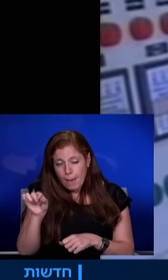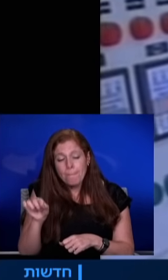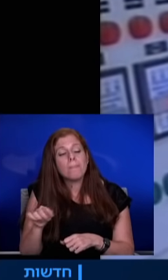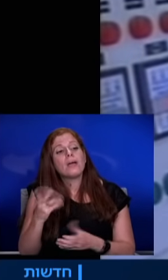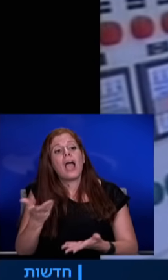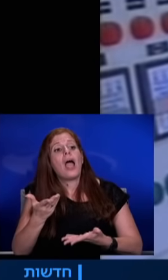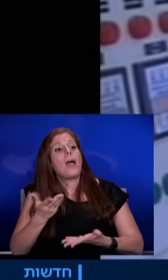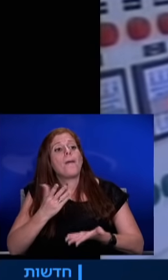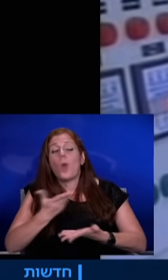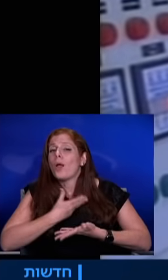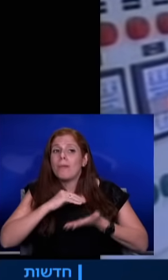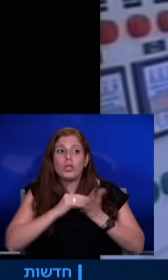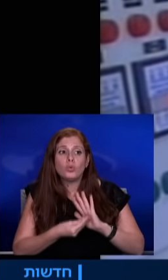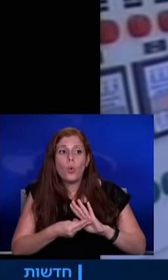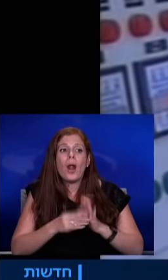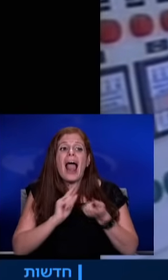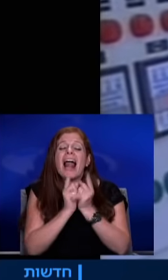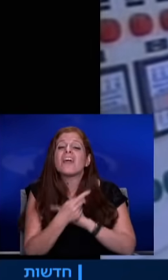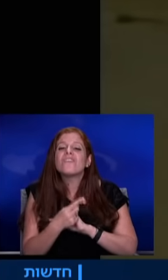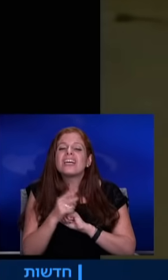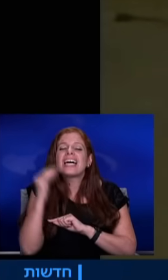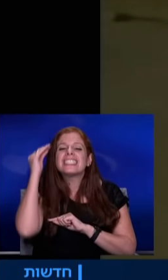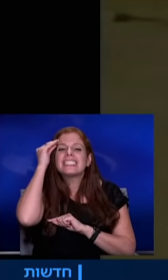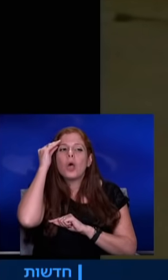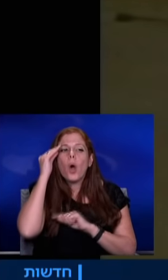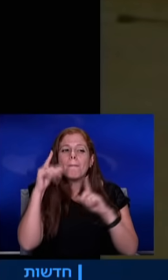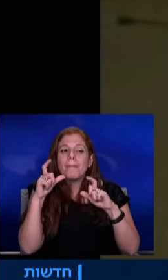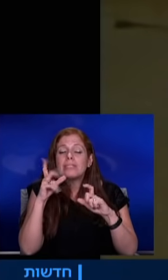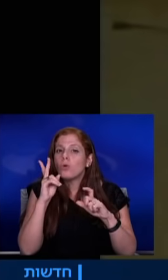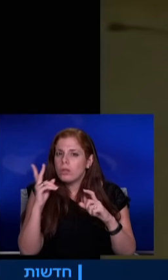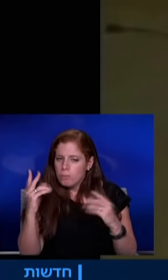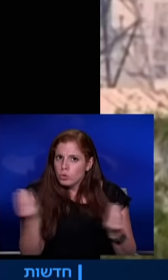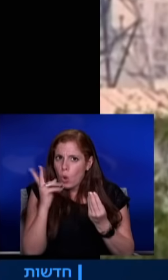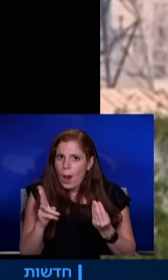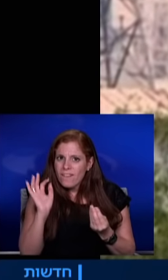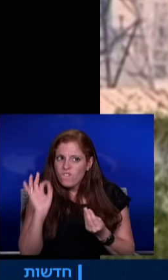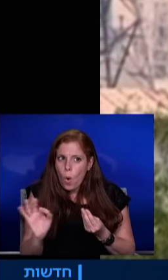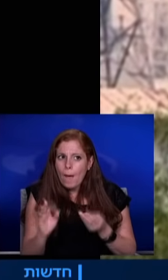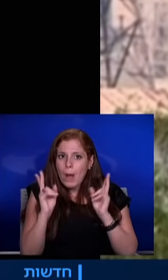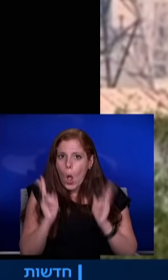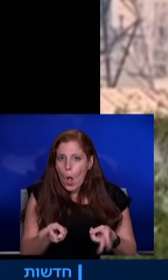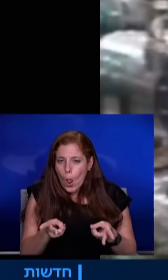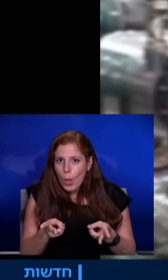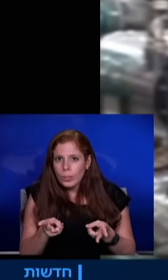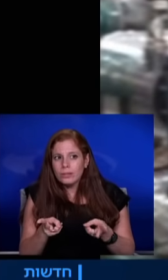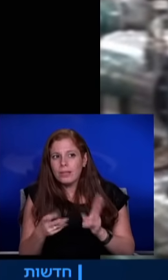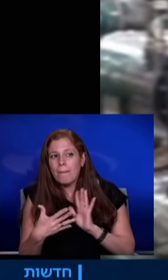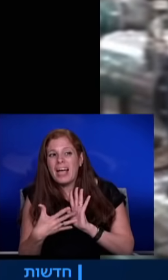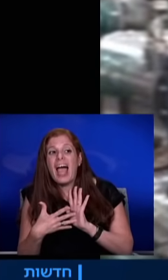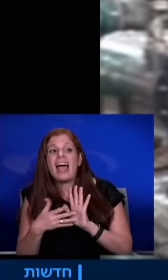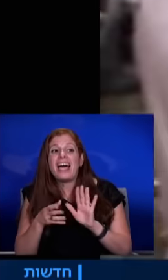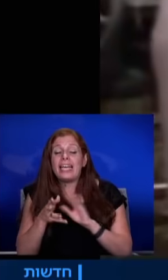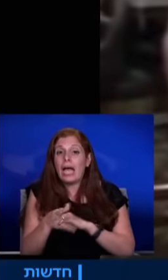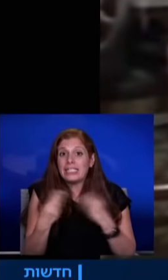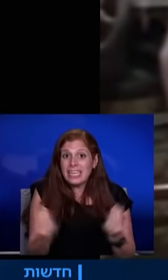אישור להחליף כרטיסי זיכרון במצלמות, דבר שעלול לפגוע ביכולות הבקרה אחרי הכנסת ציוד חריג או